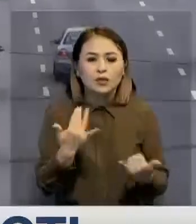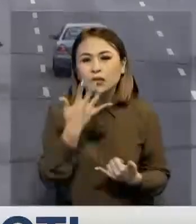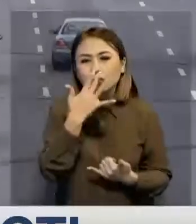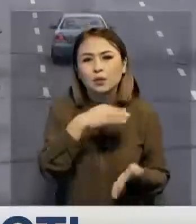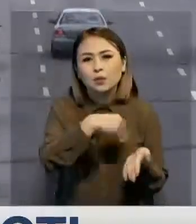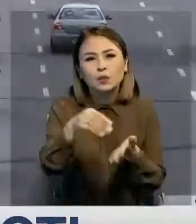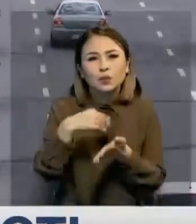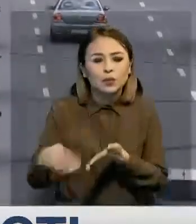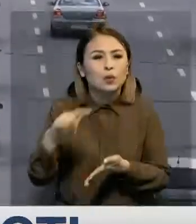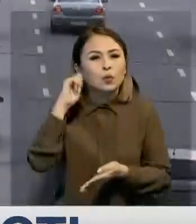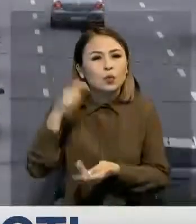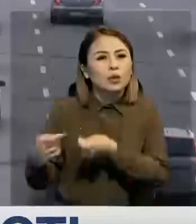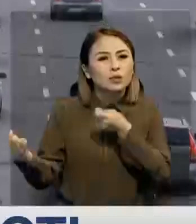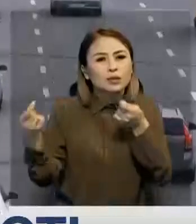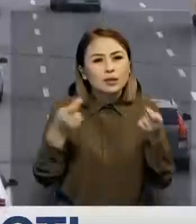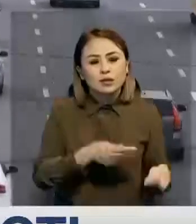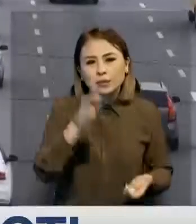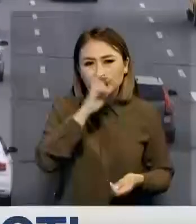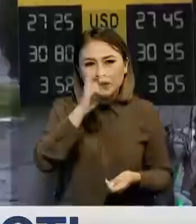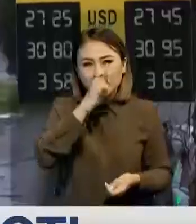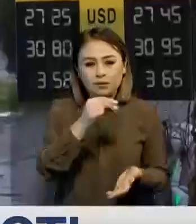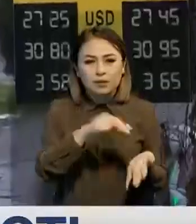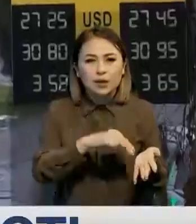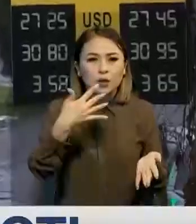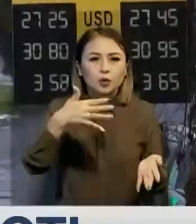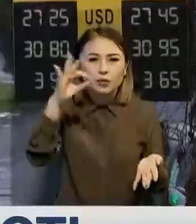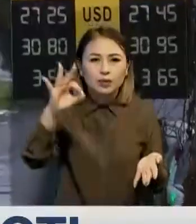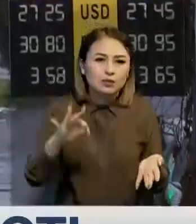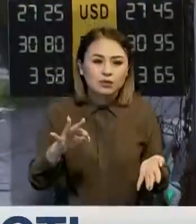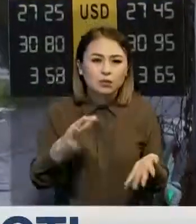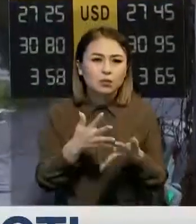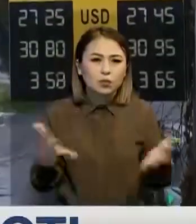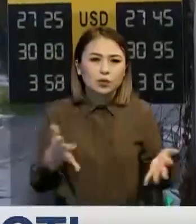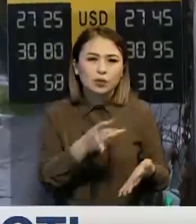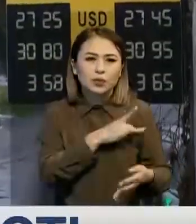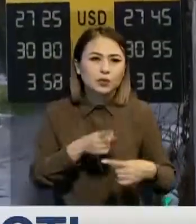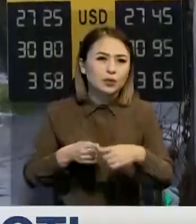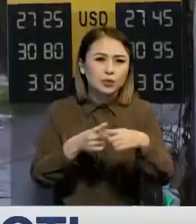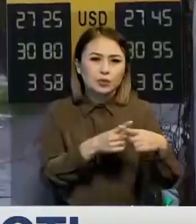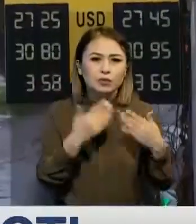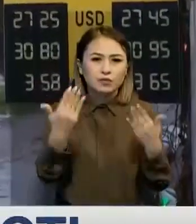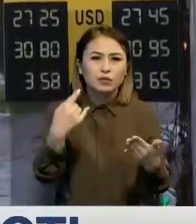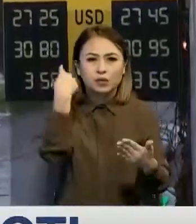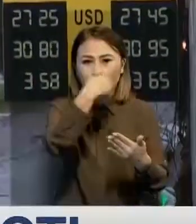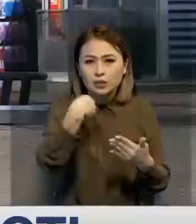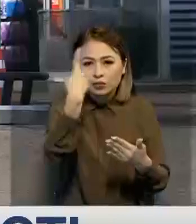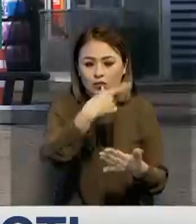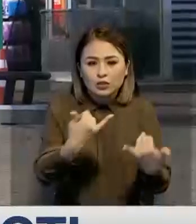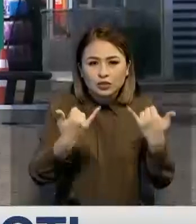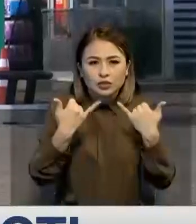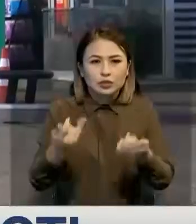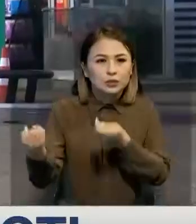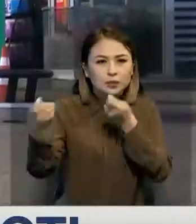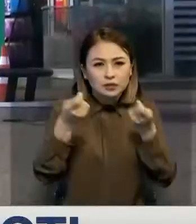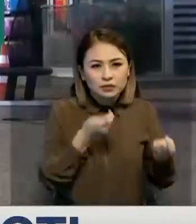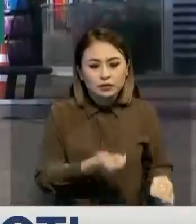шетелдерден Украинаға тасымалданатын бензин импортының 50%-ден астамы Беларусь еліне тиесілі. Сарапшылар ол елден